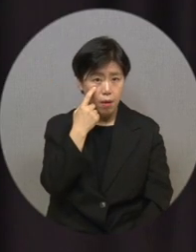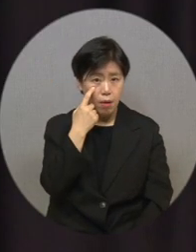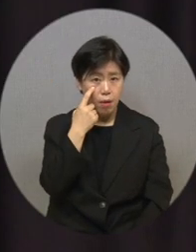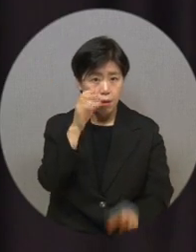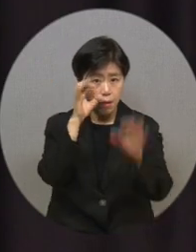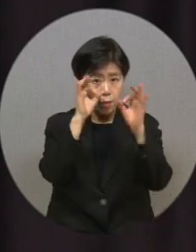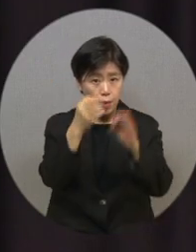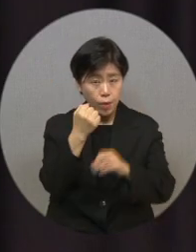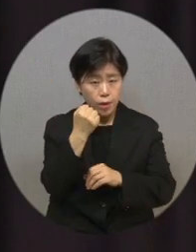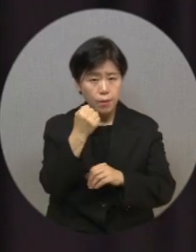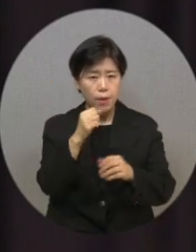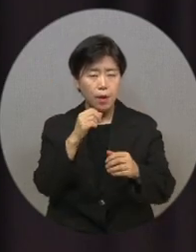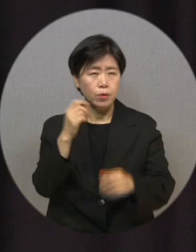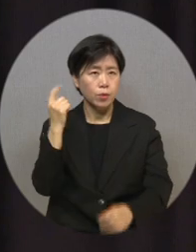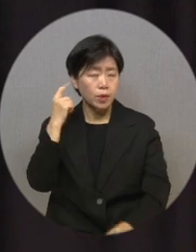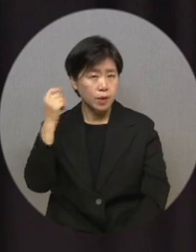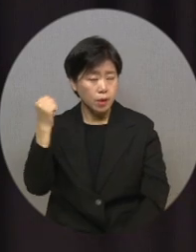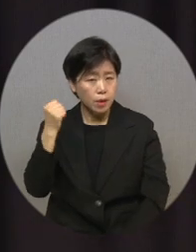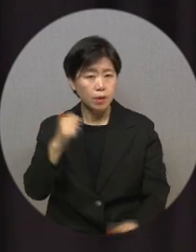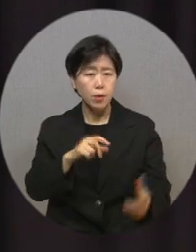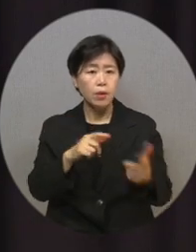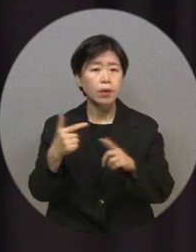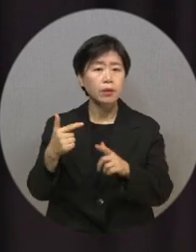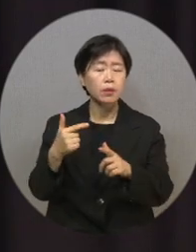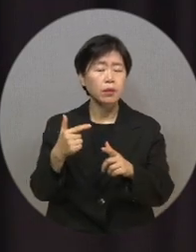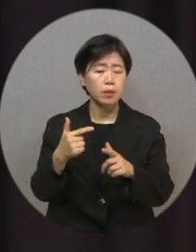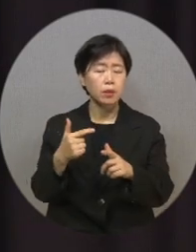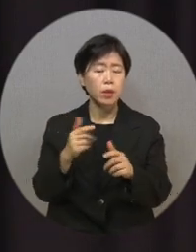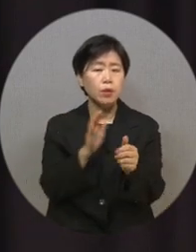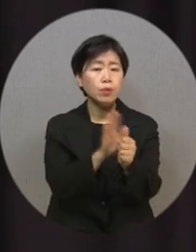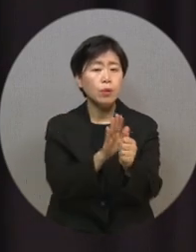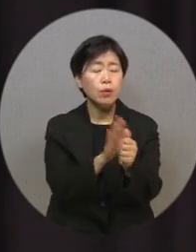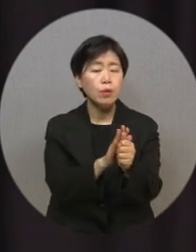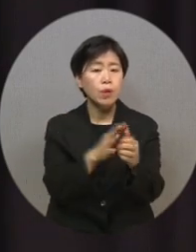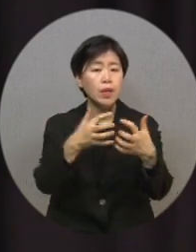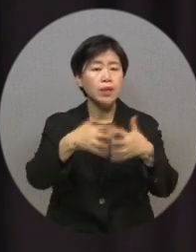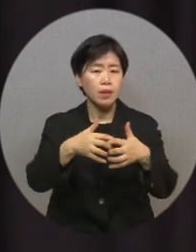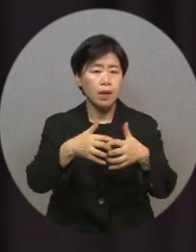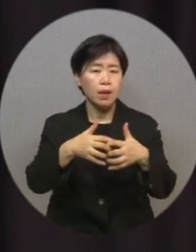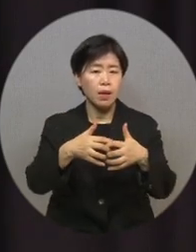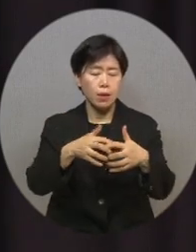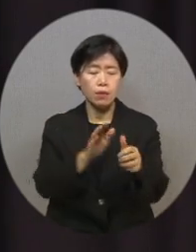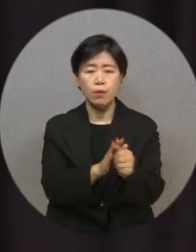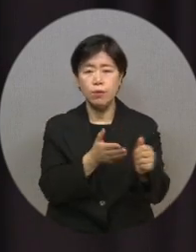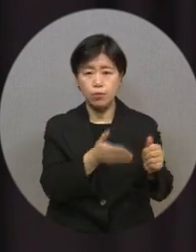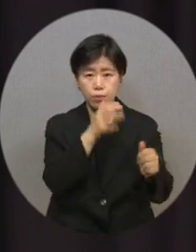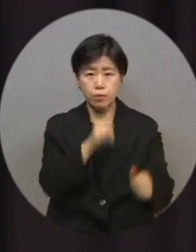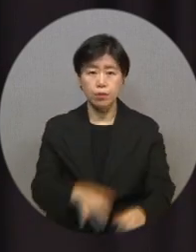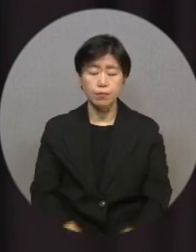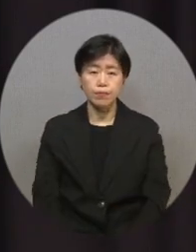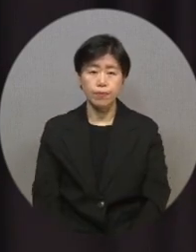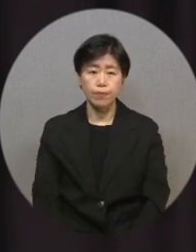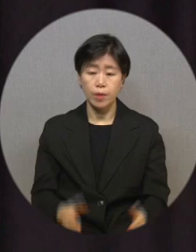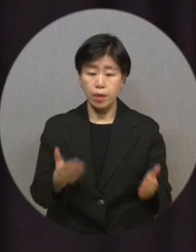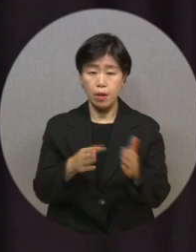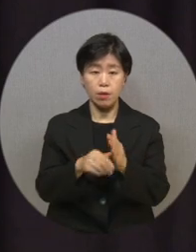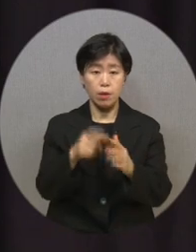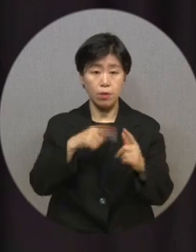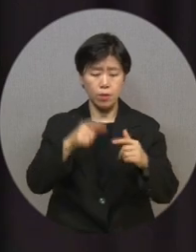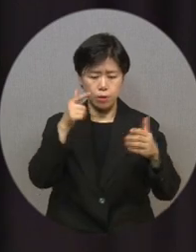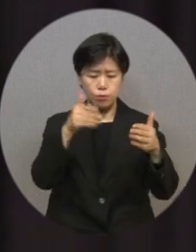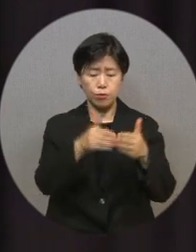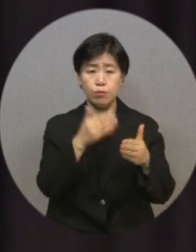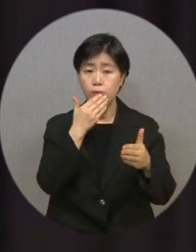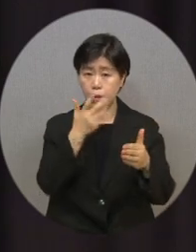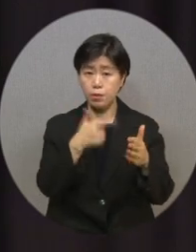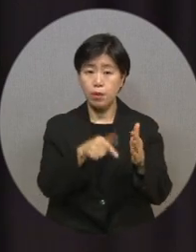부분들을 좀 더 지원하기 지원하면 그분이 다른 비장 애인하고 소통하거나 아니면 본인이 어 일을 하는데 좀 더 집중할 수 있도록 하는